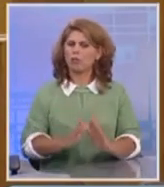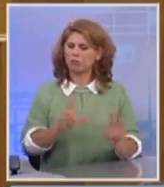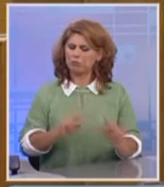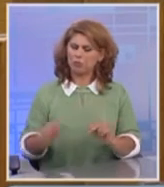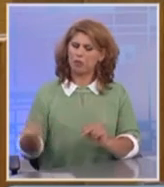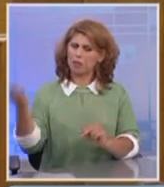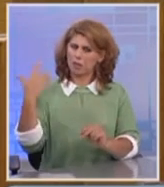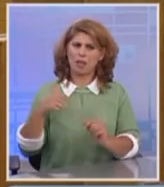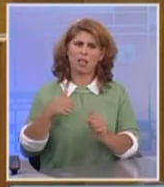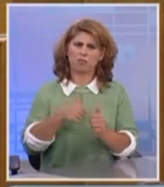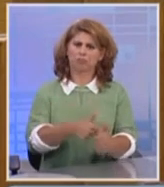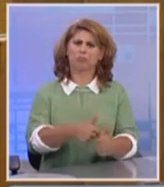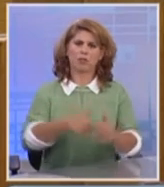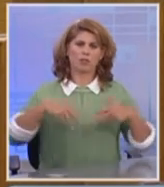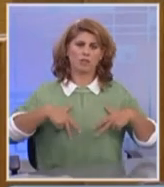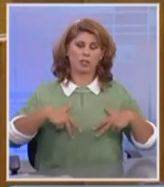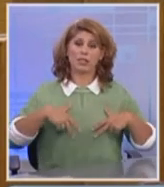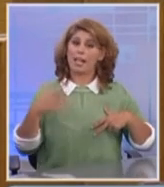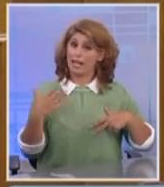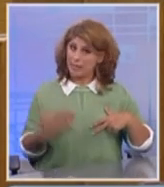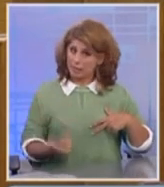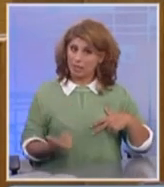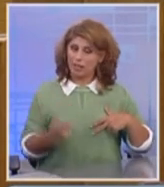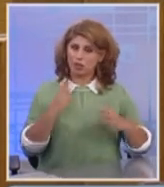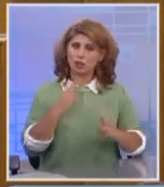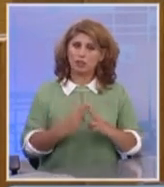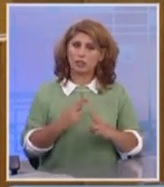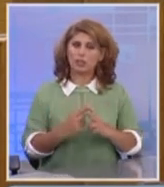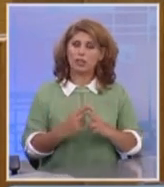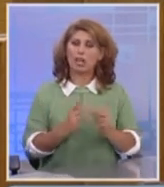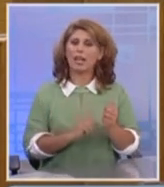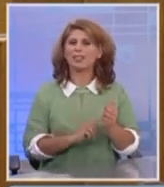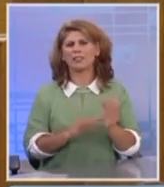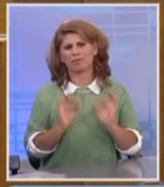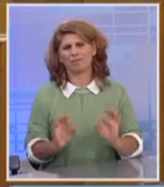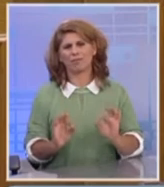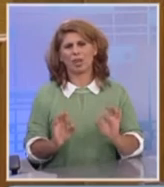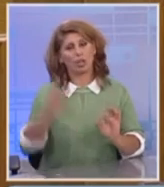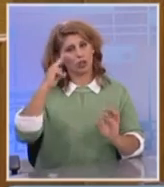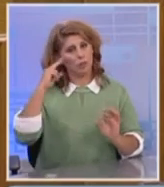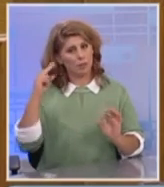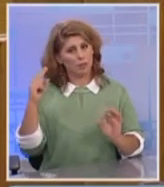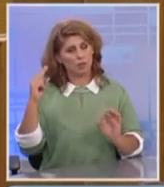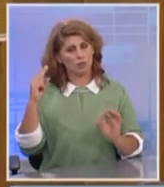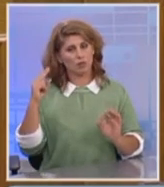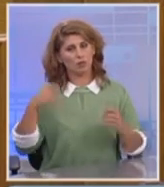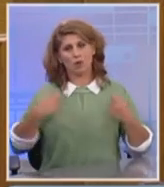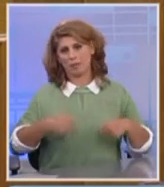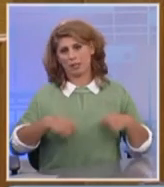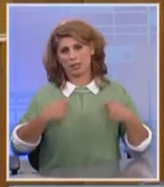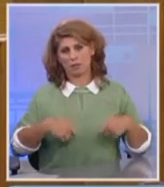οι προηγούμενες κυβερνήσεις και αποτελεί το κύριο χαρακτηριστικό άλλωστε του Πανεπιστημίου στον